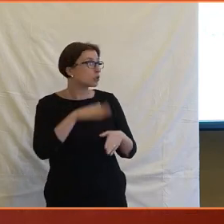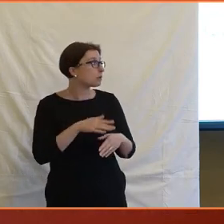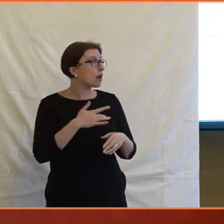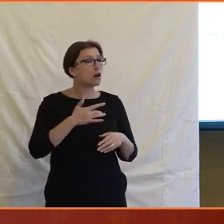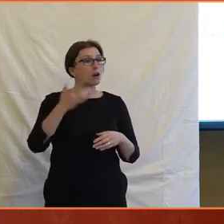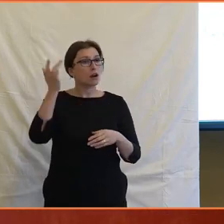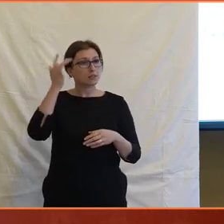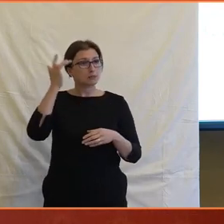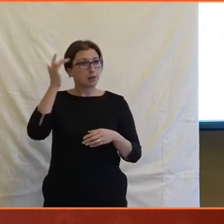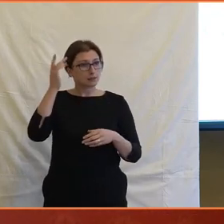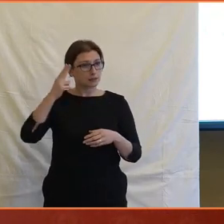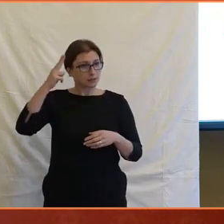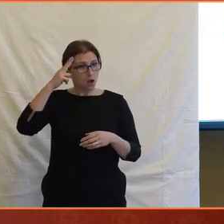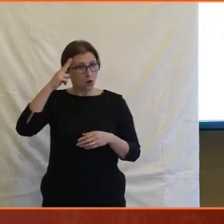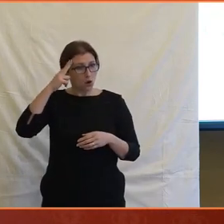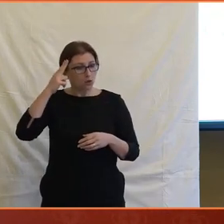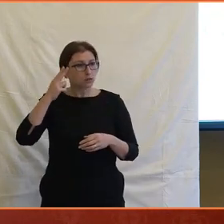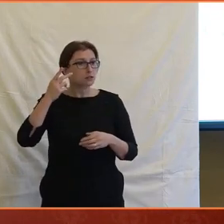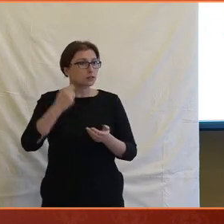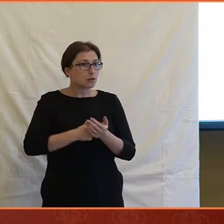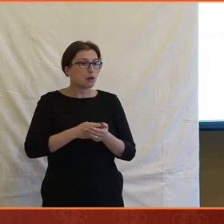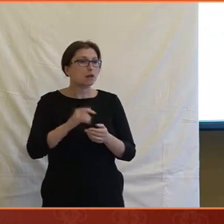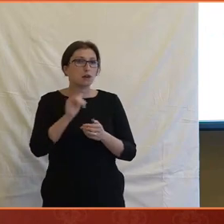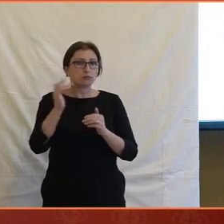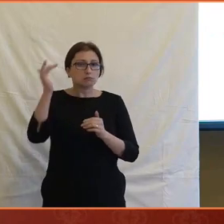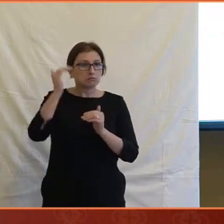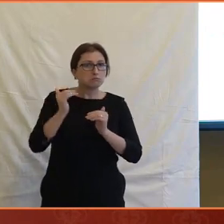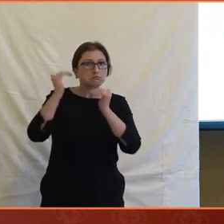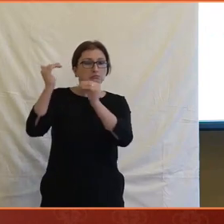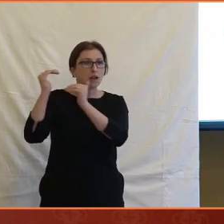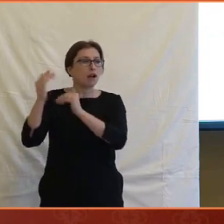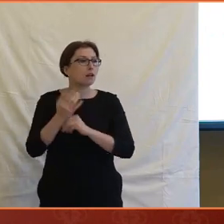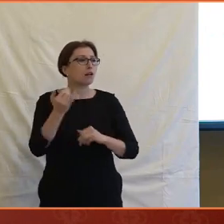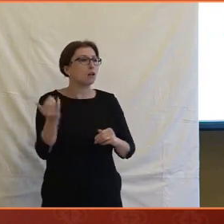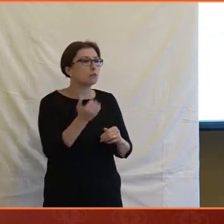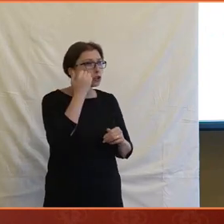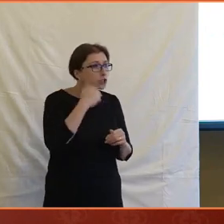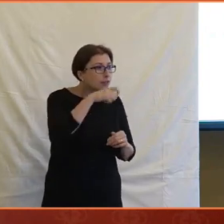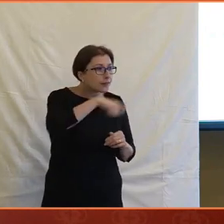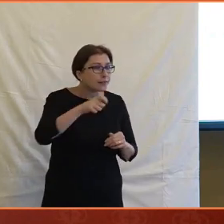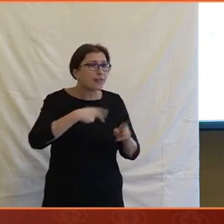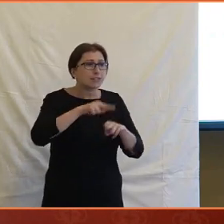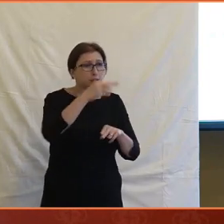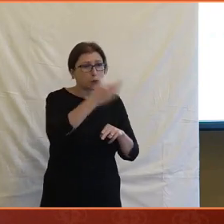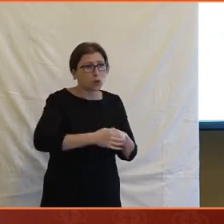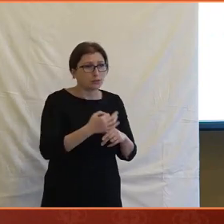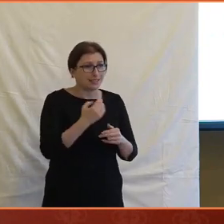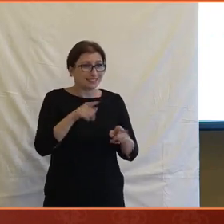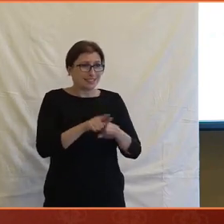expertní znalost, tak to je hezký, ale to je logicky jako pro nějaký experty, ale nikoliv pro většinovou populaci. Na druhou